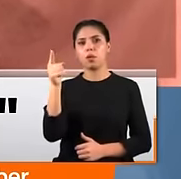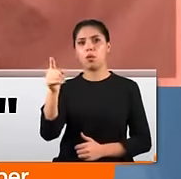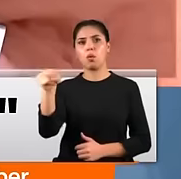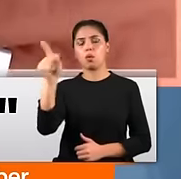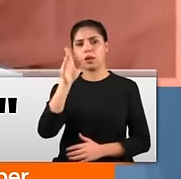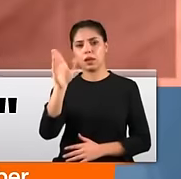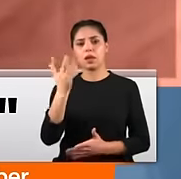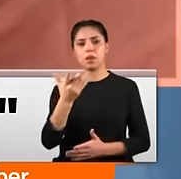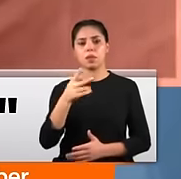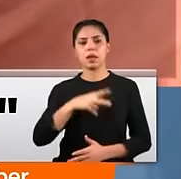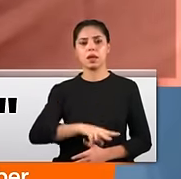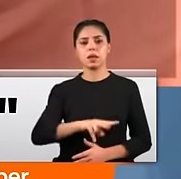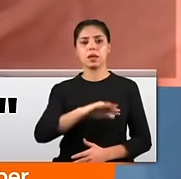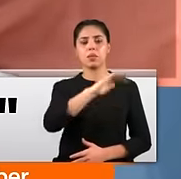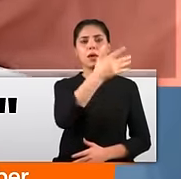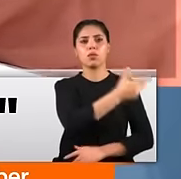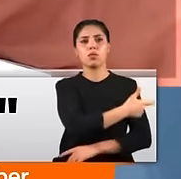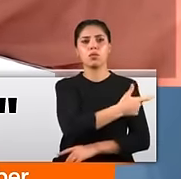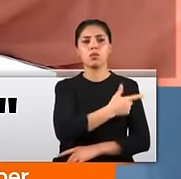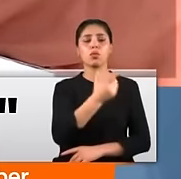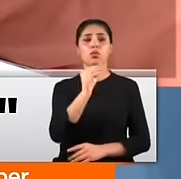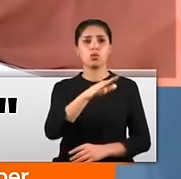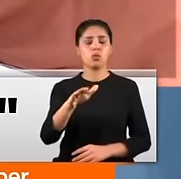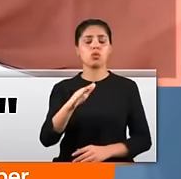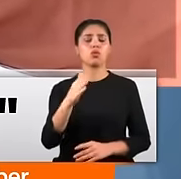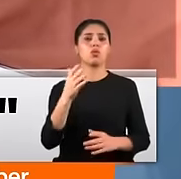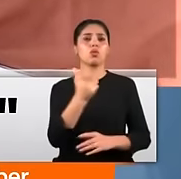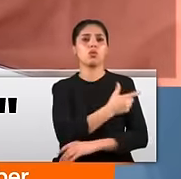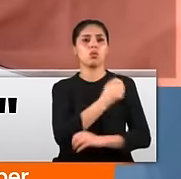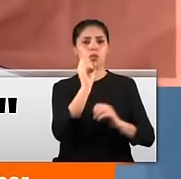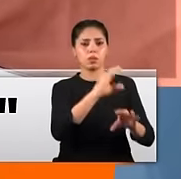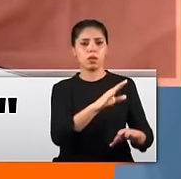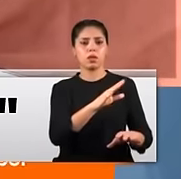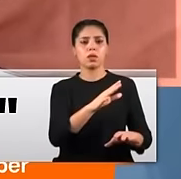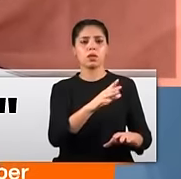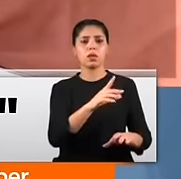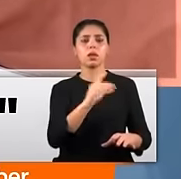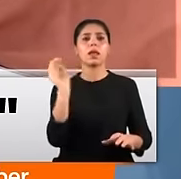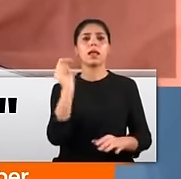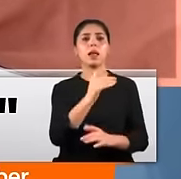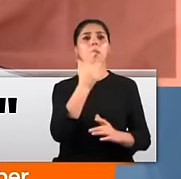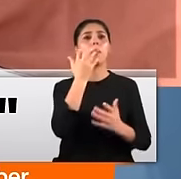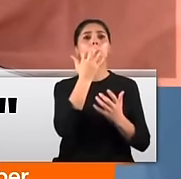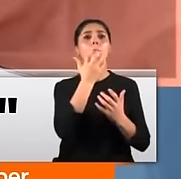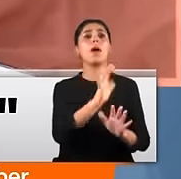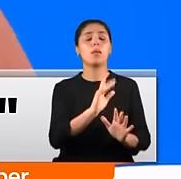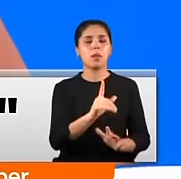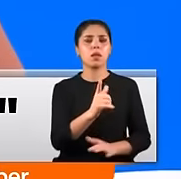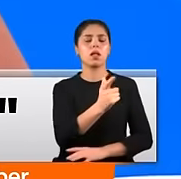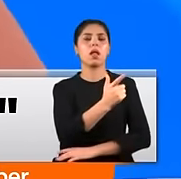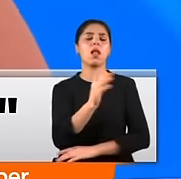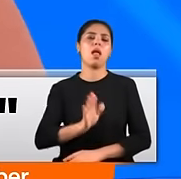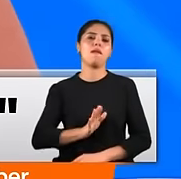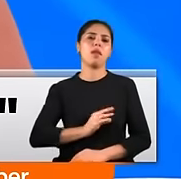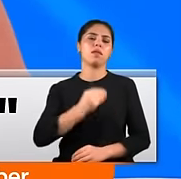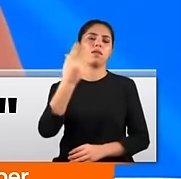kurumdalar bunlar işte. Çocuklarınızı yurda verdikten sonra düzenli olarak ziyaret etmezseniz otomatikman evlat verir, evlatlık edinir. Ama